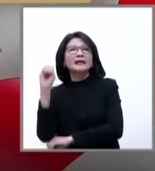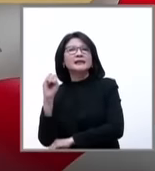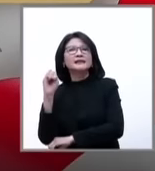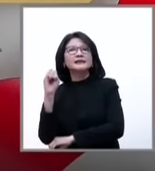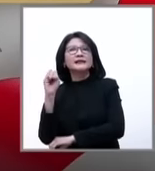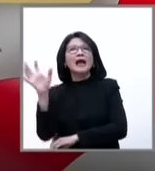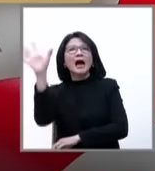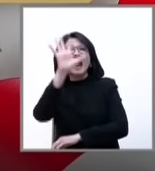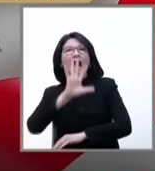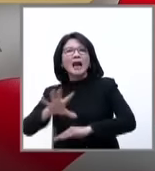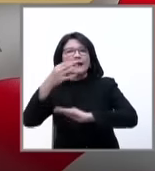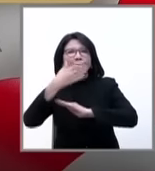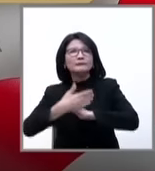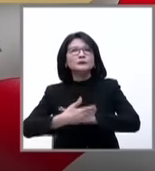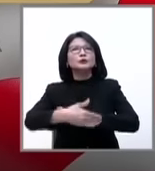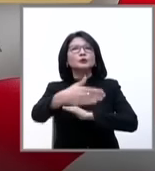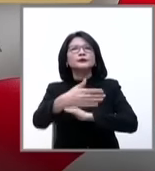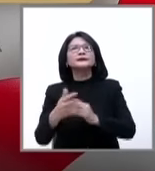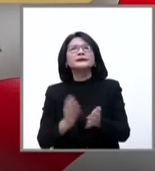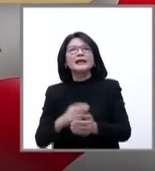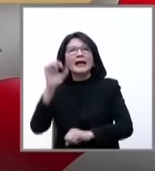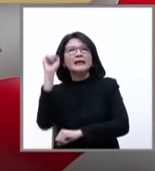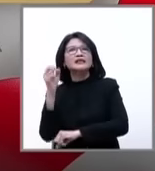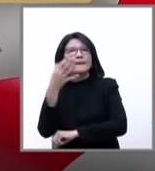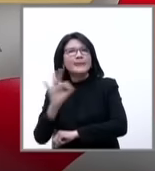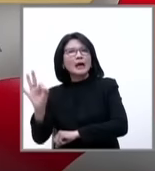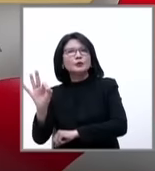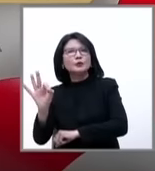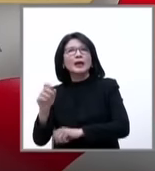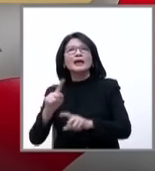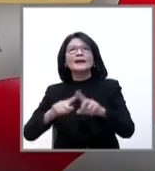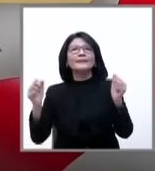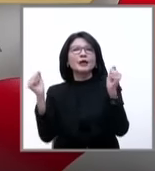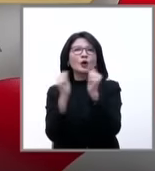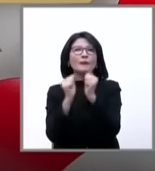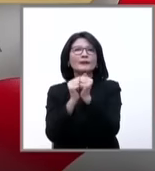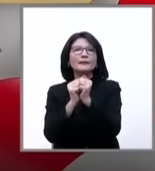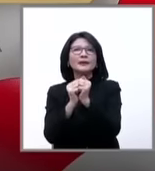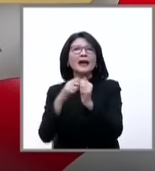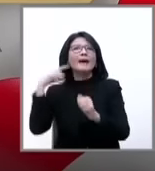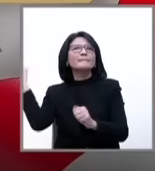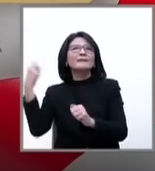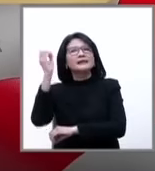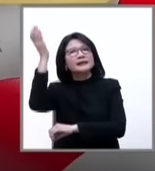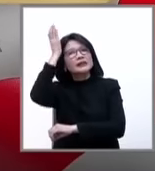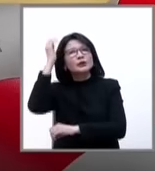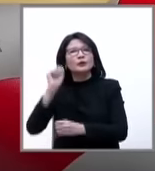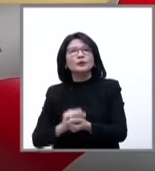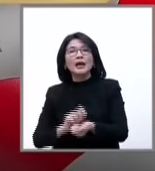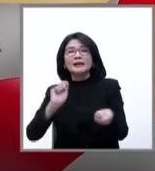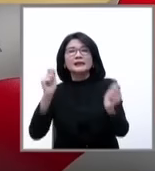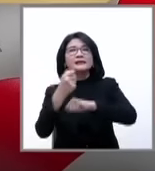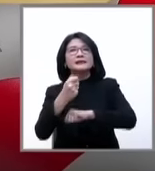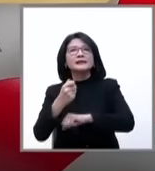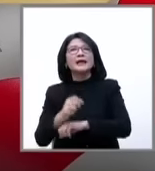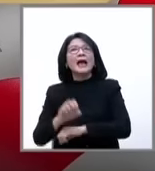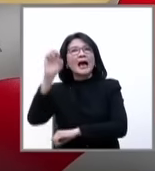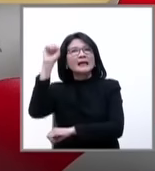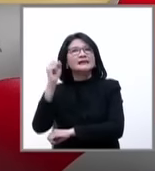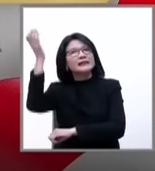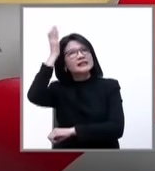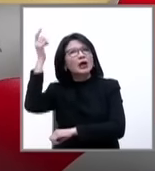yang kita cari? Nah, ini jawaban, biar jawaban itu menjadi jawaban terbuka. Jadi menurut saya, meskipun debat tadi